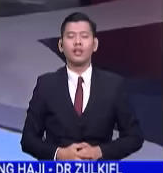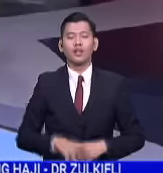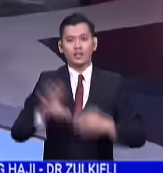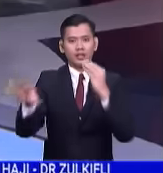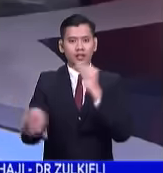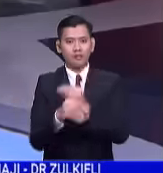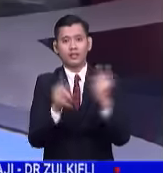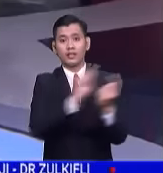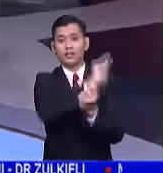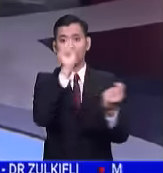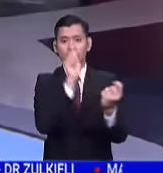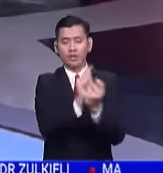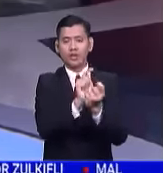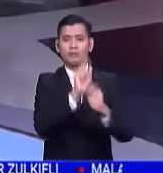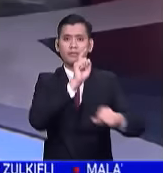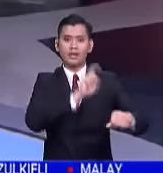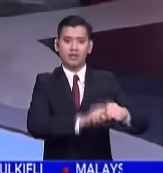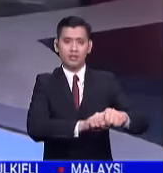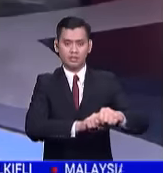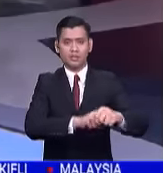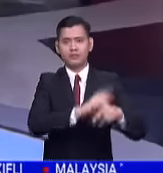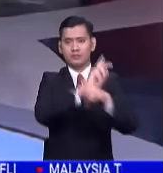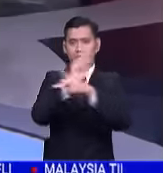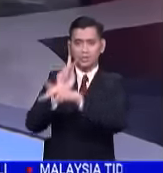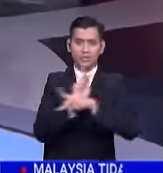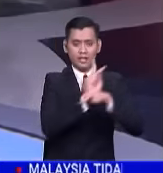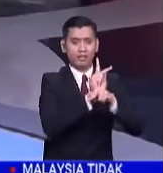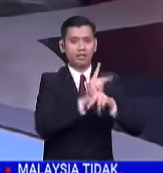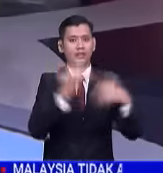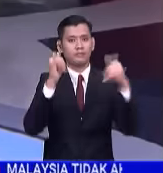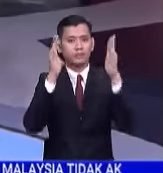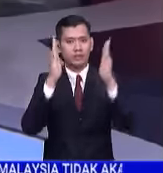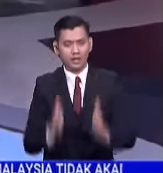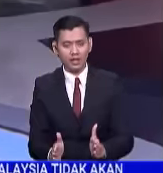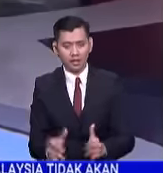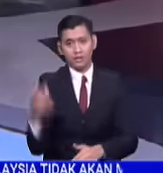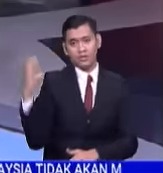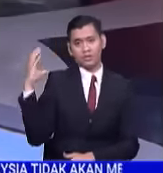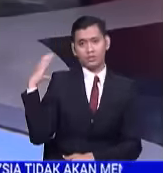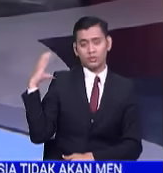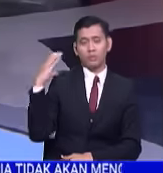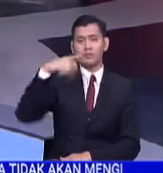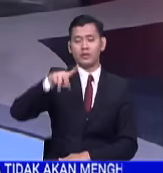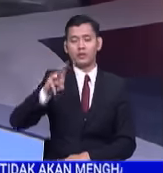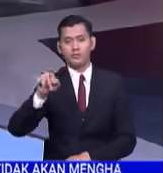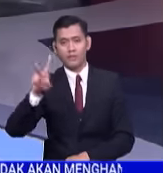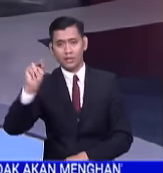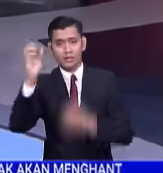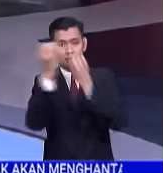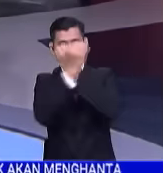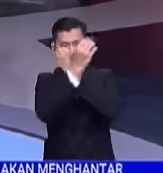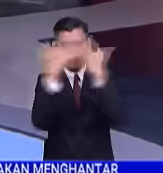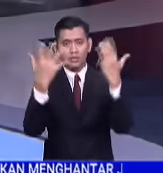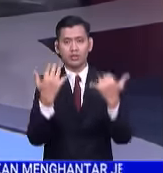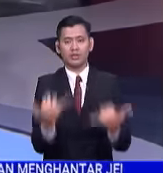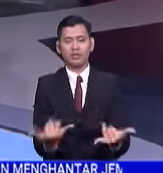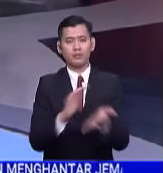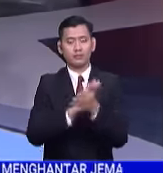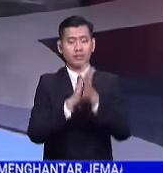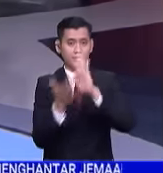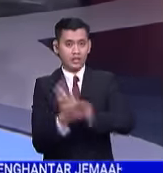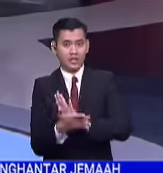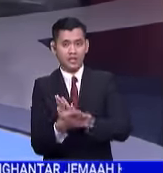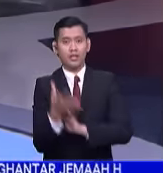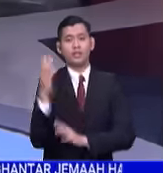Tinggalkan keserasian ketika mengawal permainan. Itu pandangan bekas jurulatih bawah 15 tahun kebangsaan Pimaniam yang kini mengemudi PJ City FC.